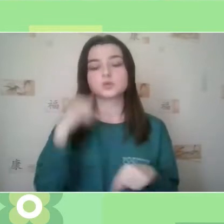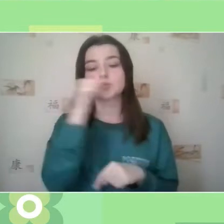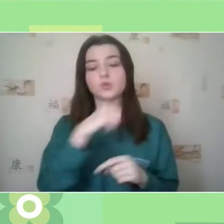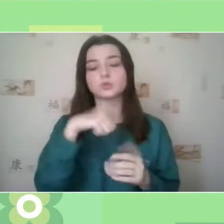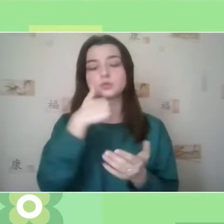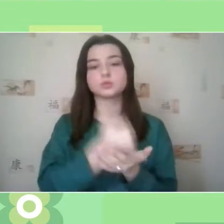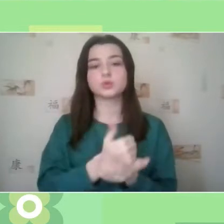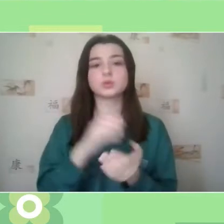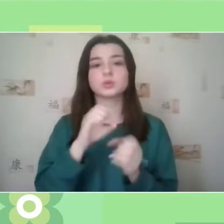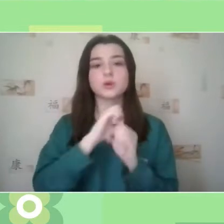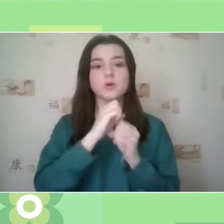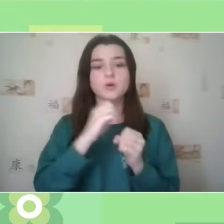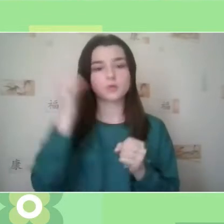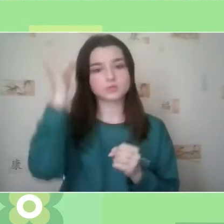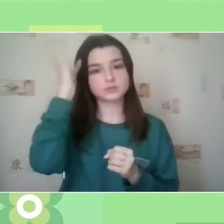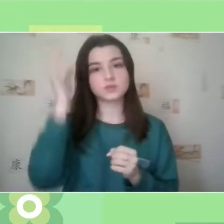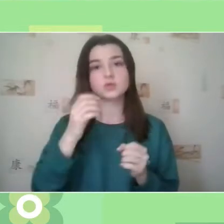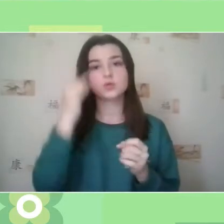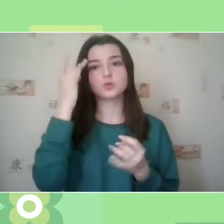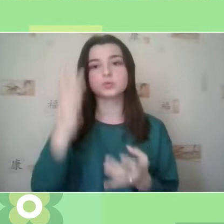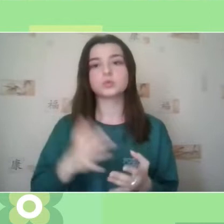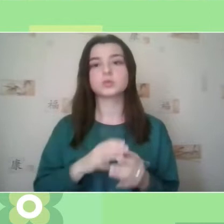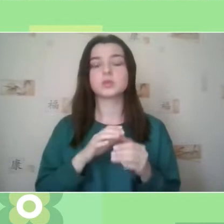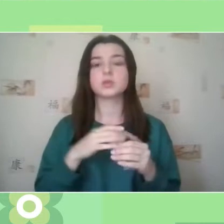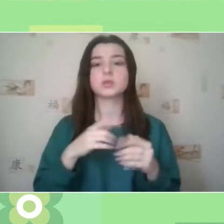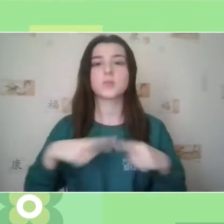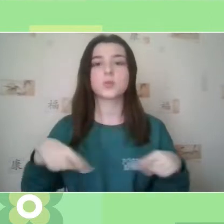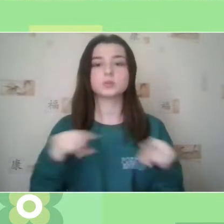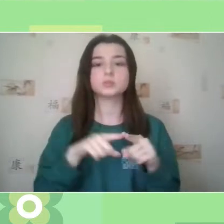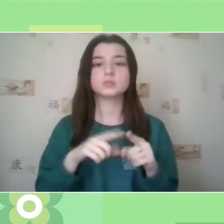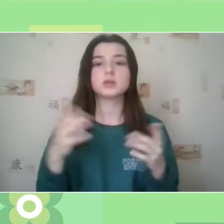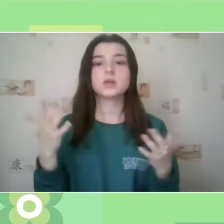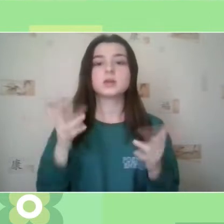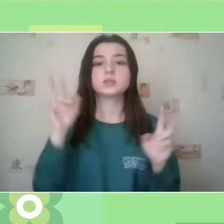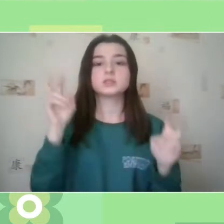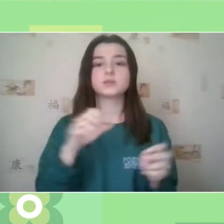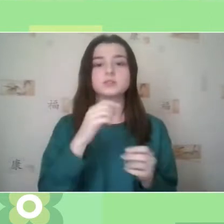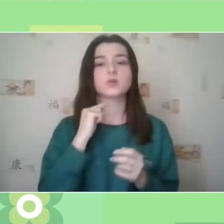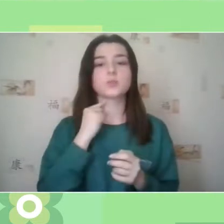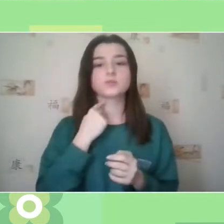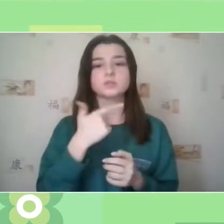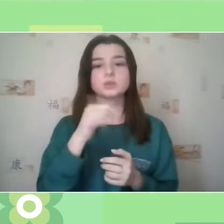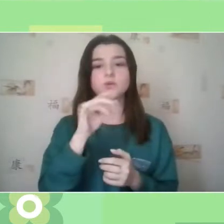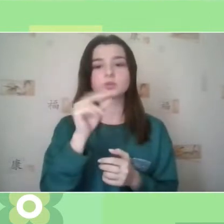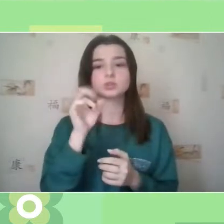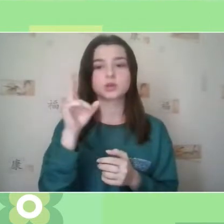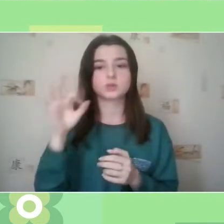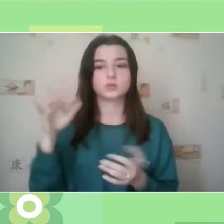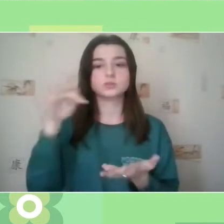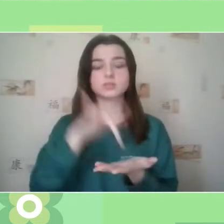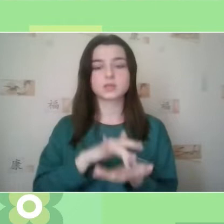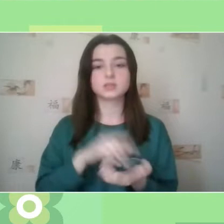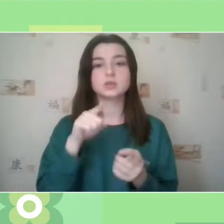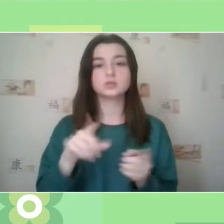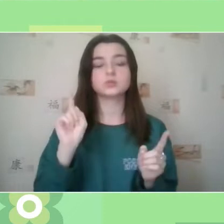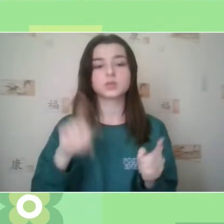очолила освітньо-культурний простір, який називається Кропивницький Гончаренко-центр. І тут ми також зустрічаємося з моментами